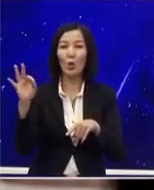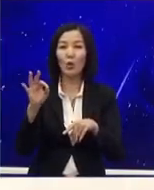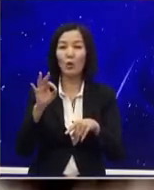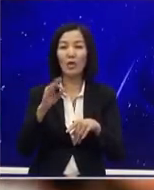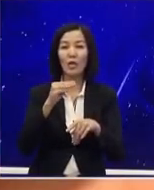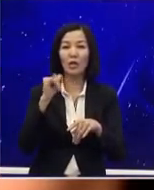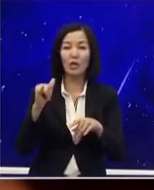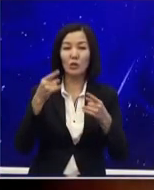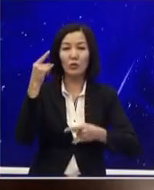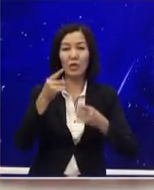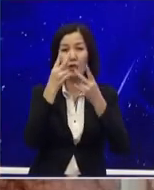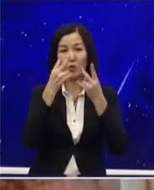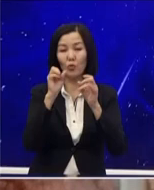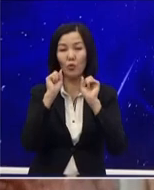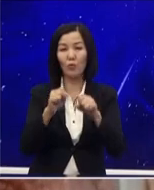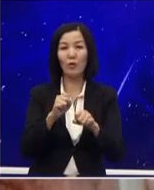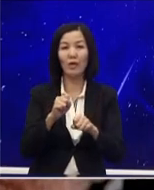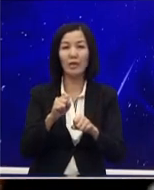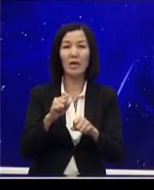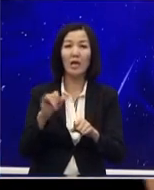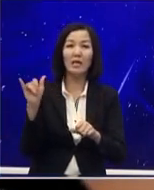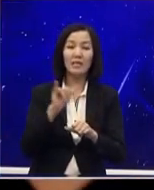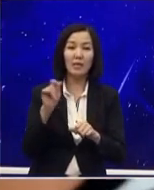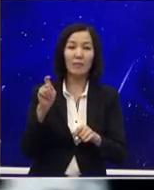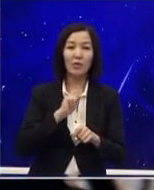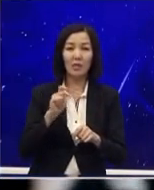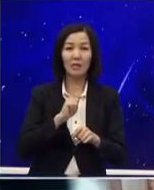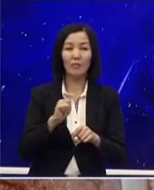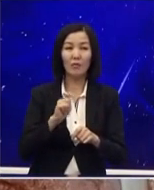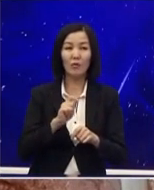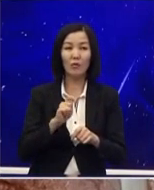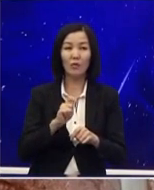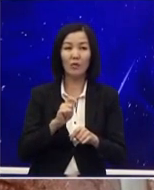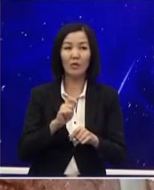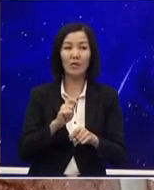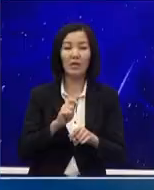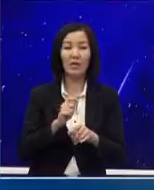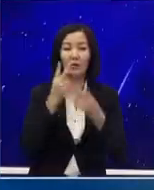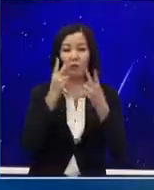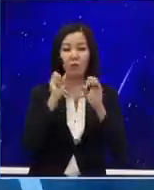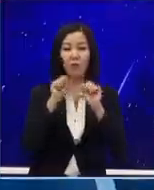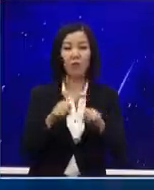аласыздар. Ал аптаның жұма сенбісінде дәл сол уақытта арна эфирінен табасыз.